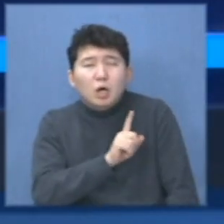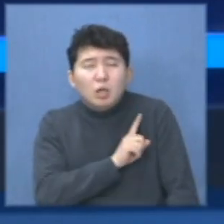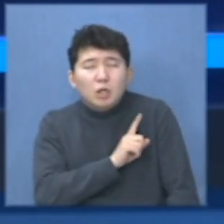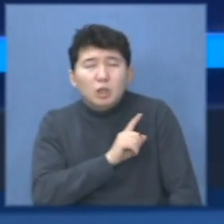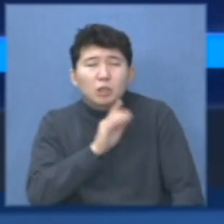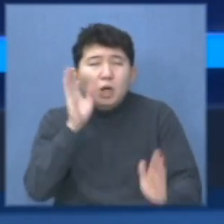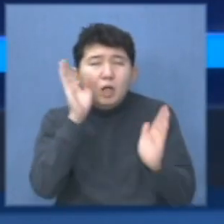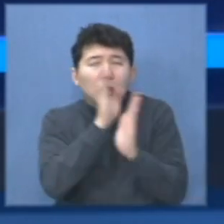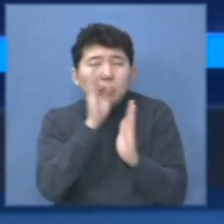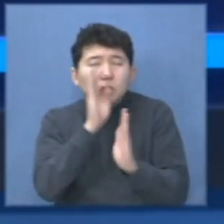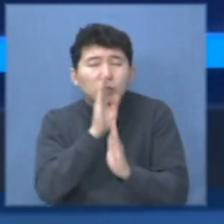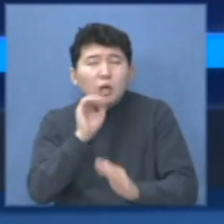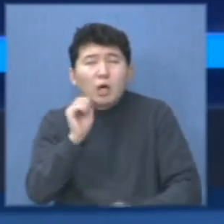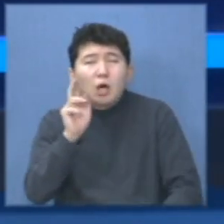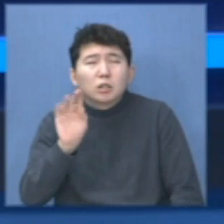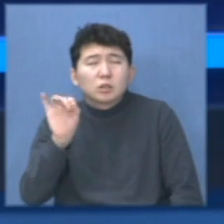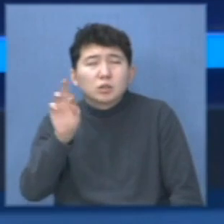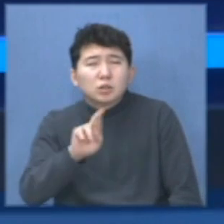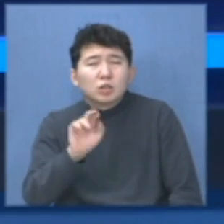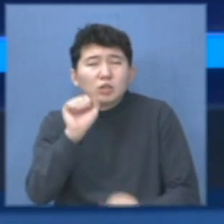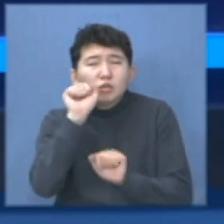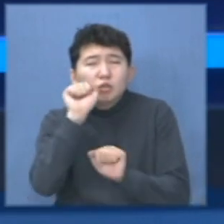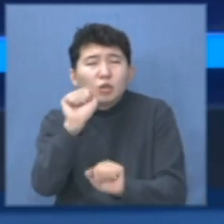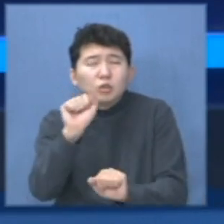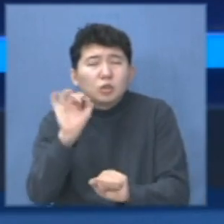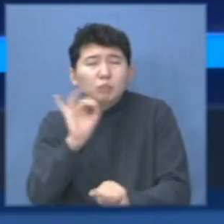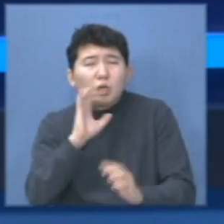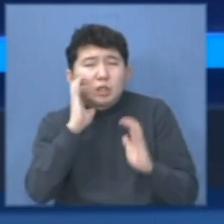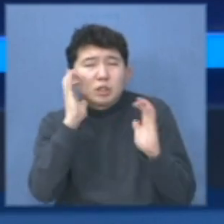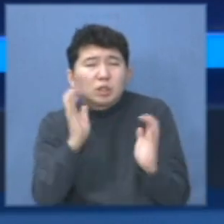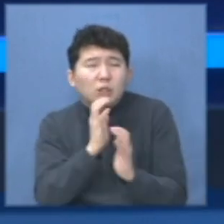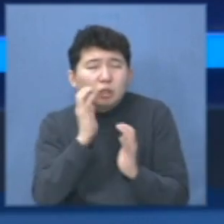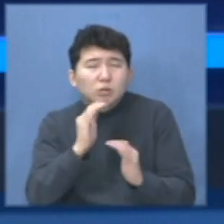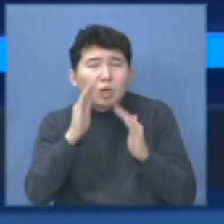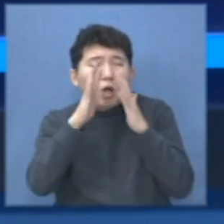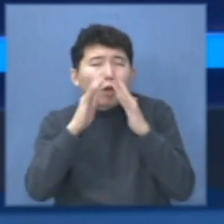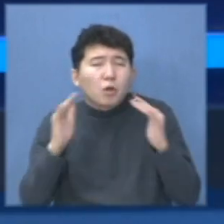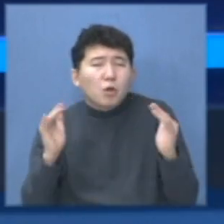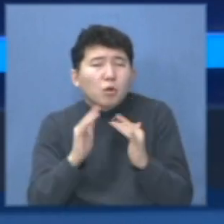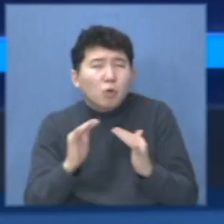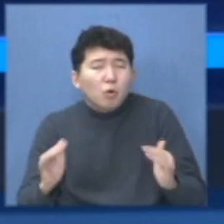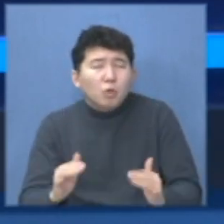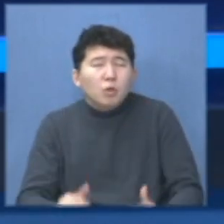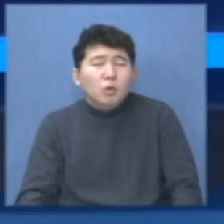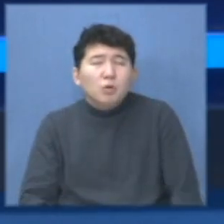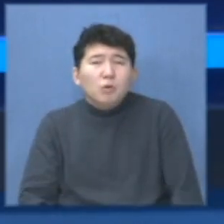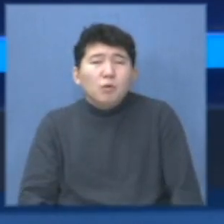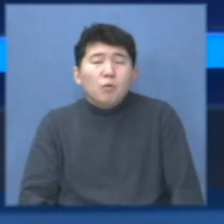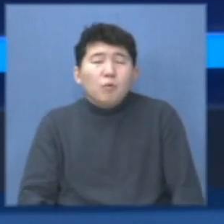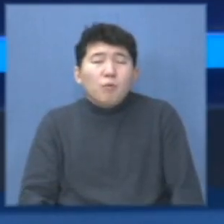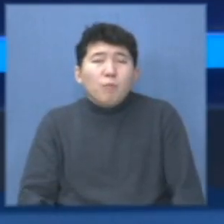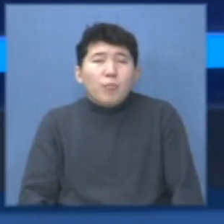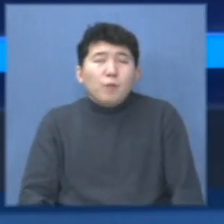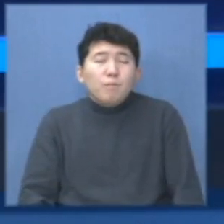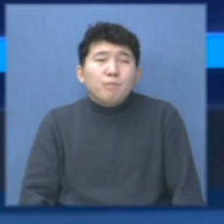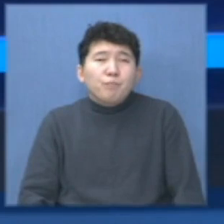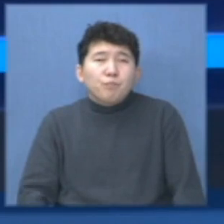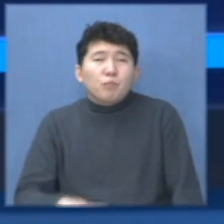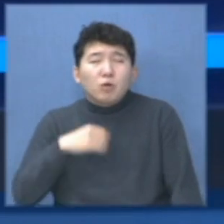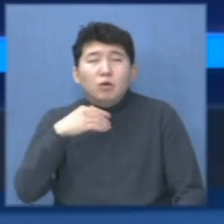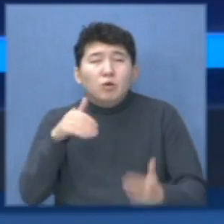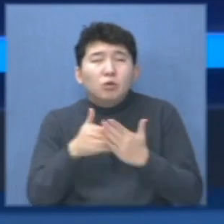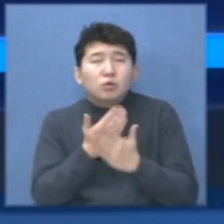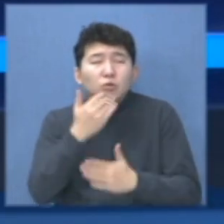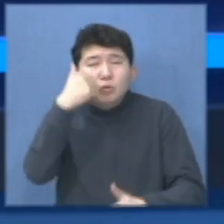акции «Защитим и сохраним елочку». Задачи, решаемые в ходе акции, это создание альтернативных вариантов новогоднего дерева из